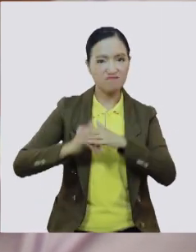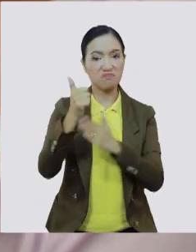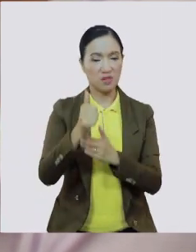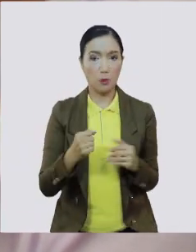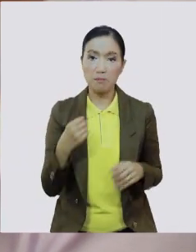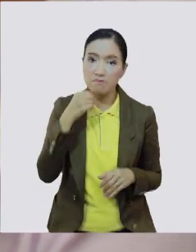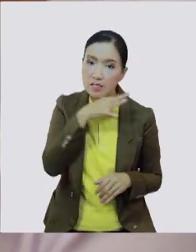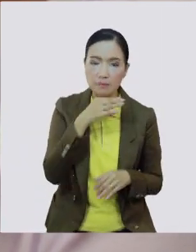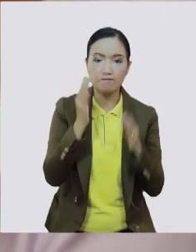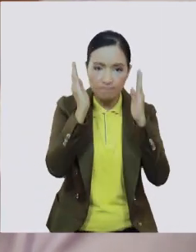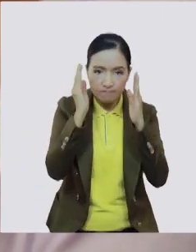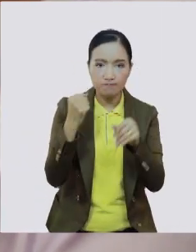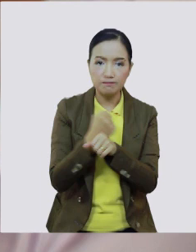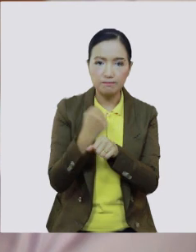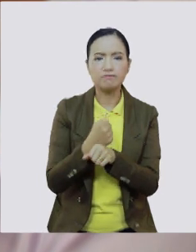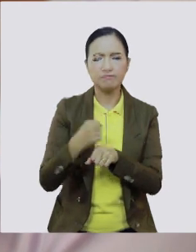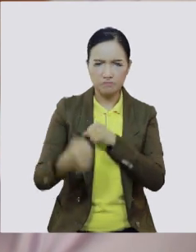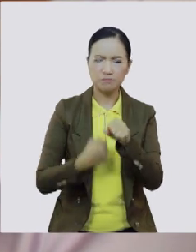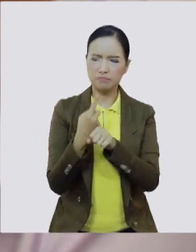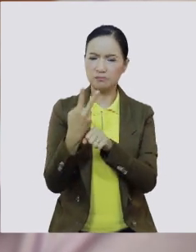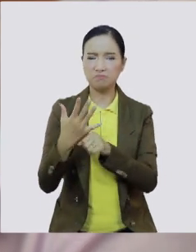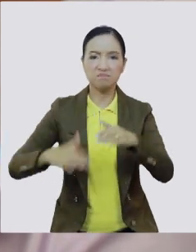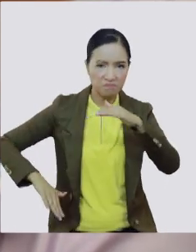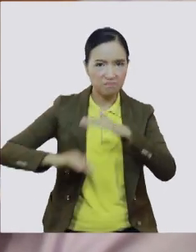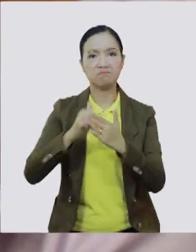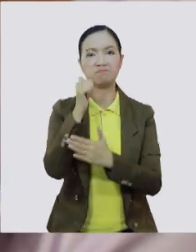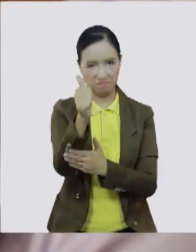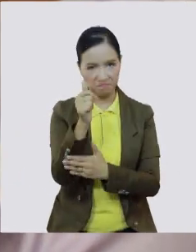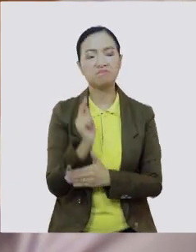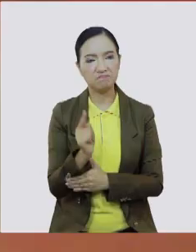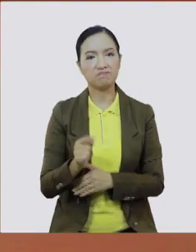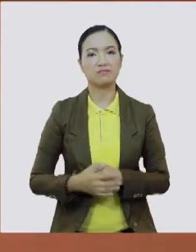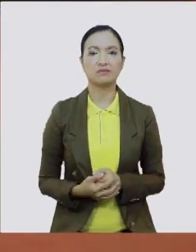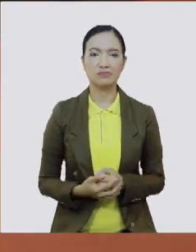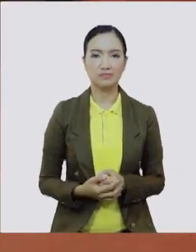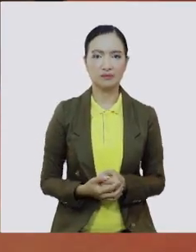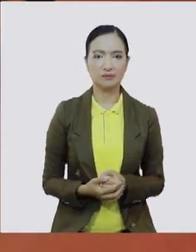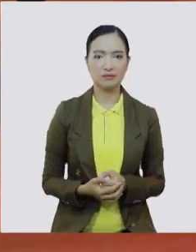อย่างนี้นะ ครับ อีกไม่กี่ปีผมว่าประสบความสำเร็จแน่นอน